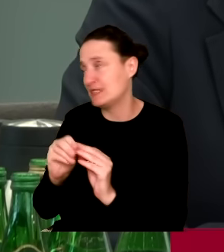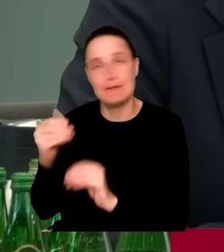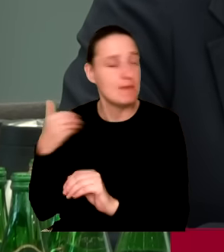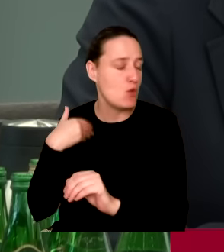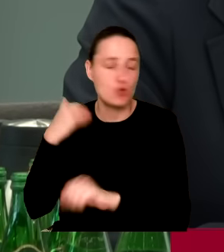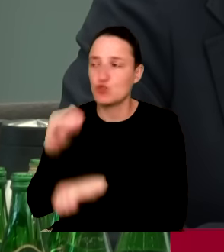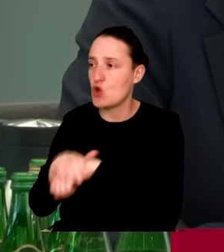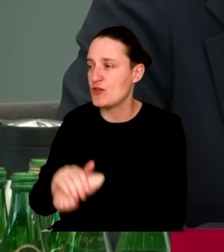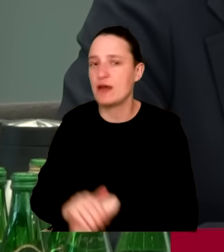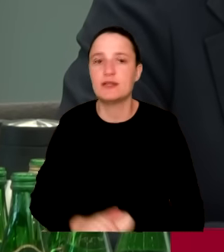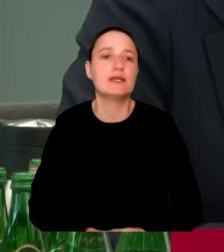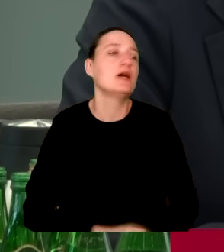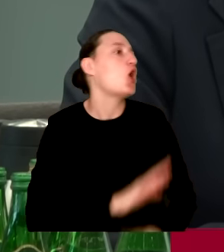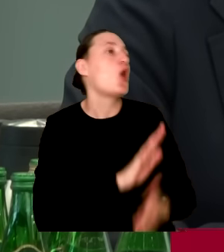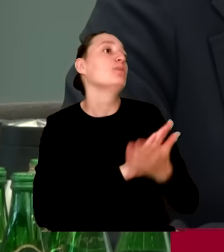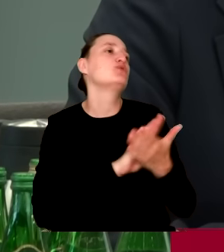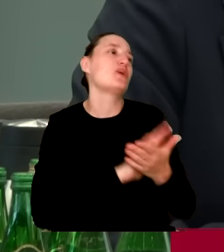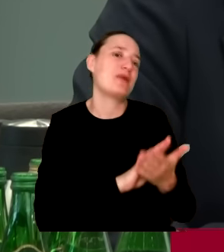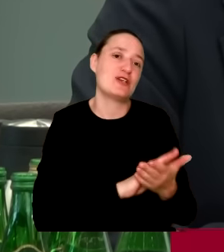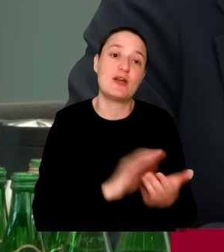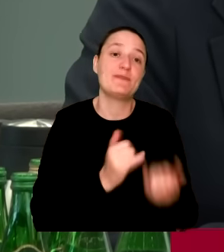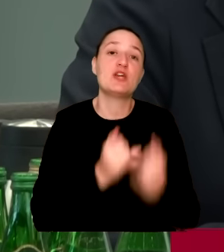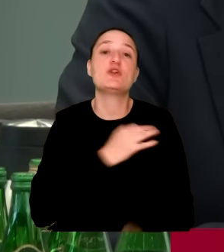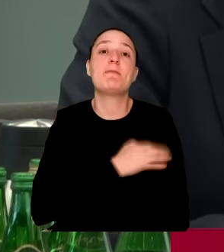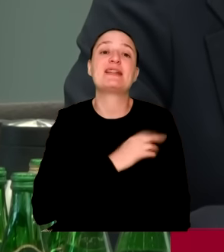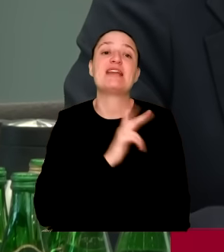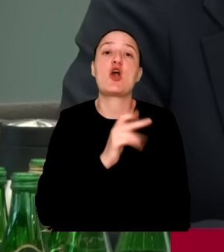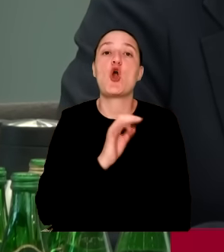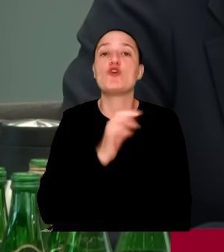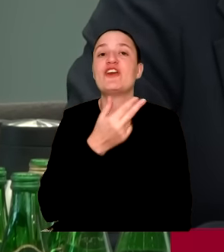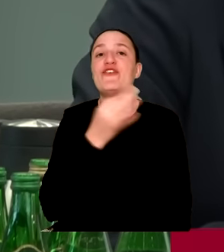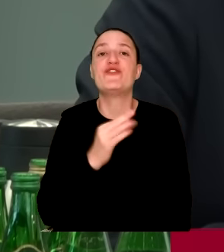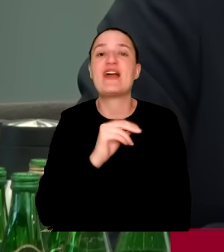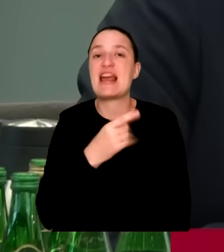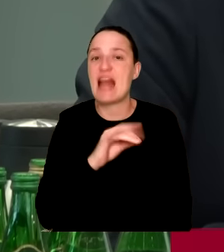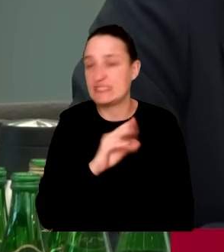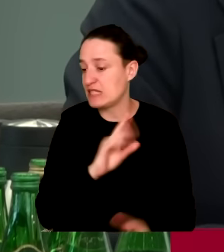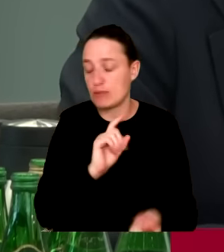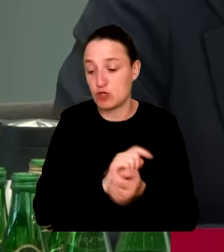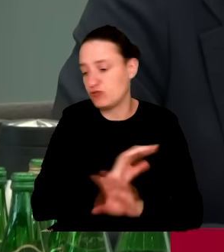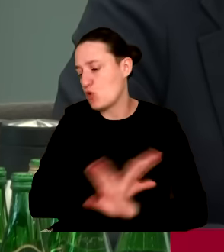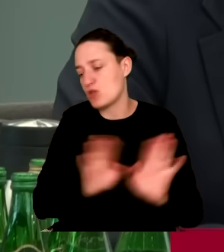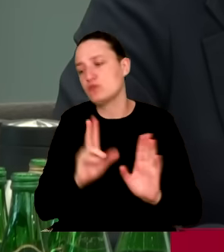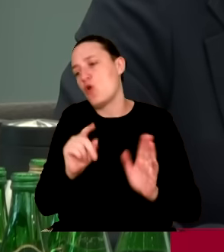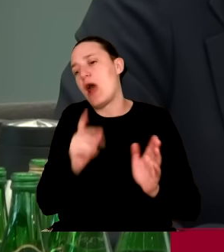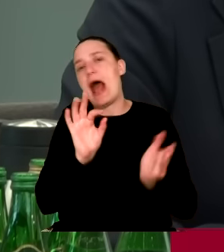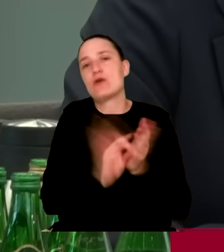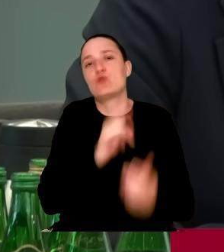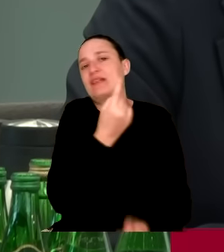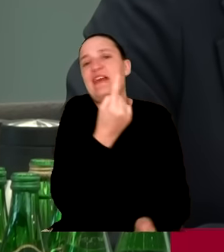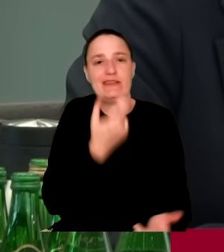była to przepraszam jeżeli Konfederacja nie była wówczas za tym to to wycofuje konfederację z tego